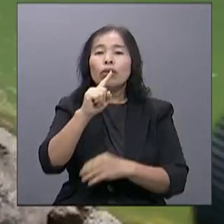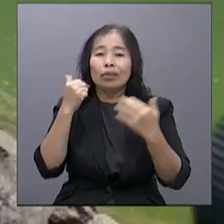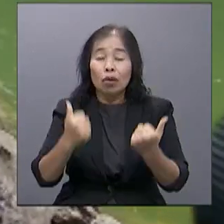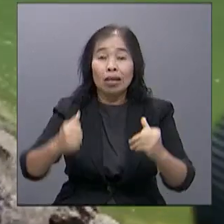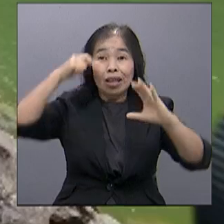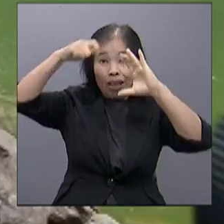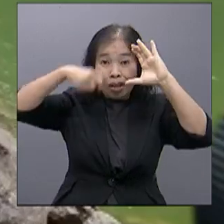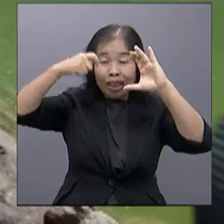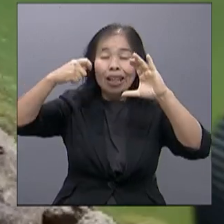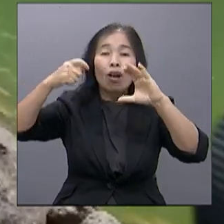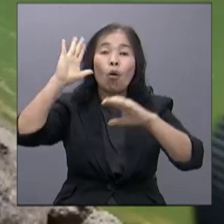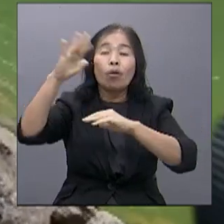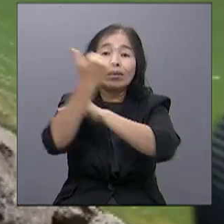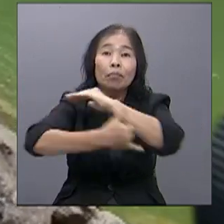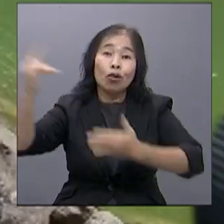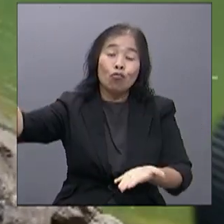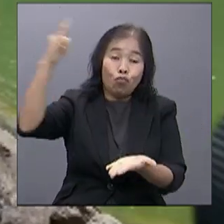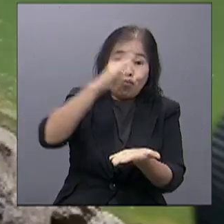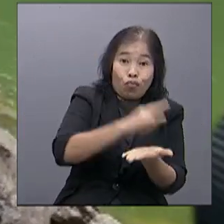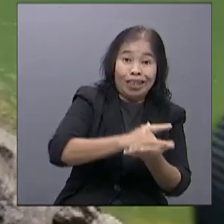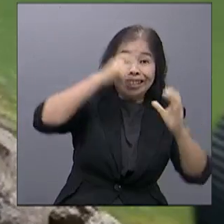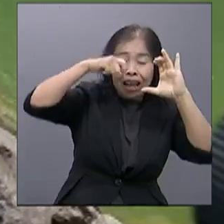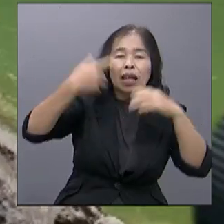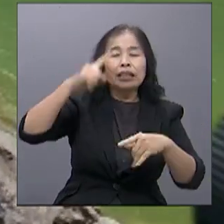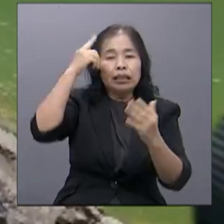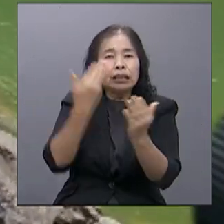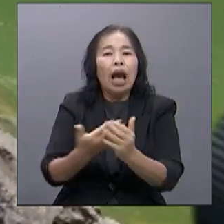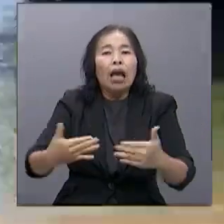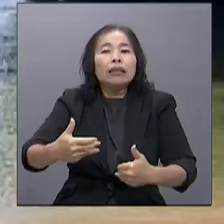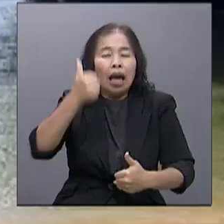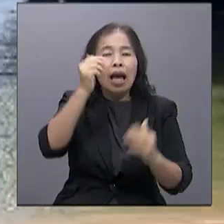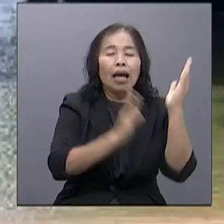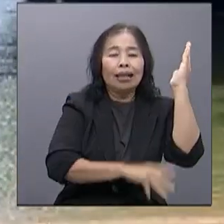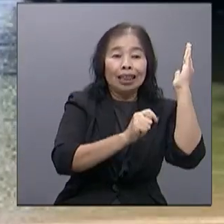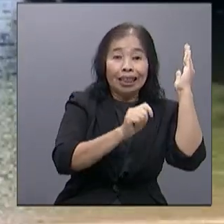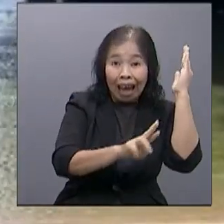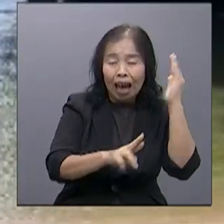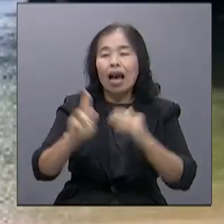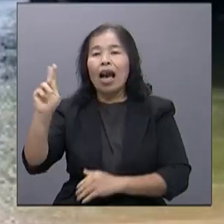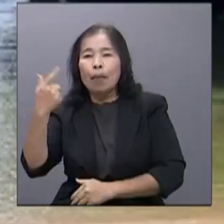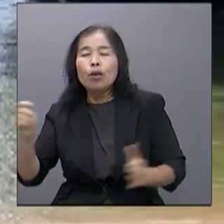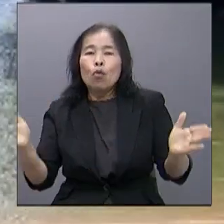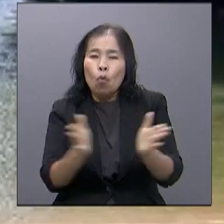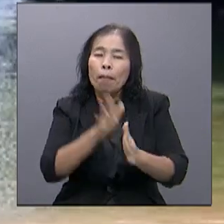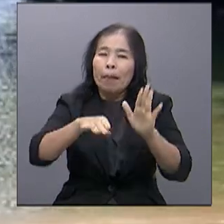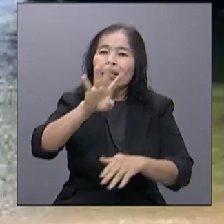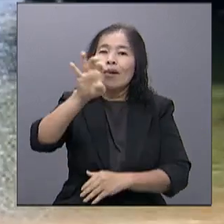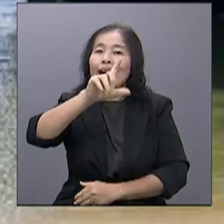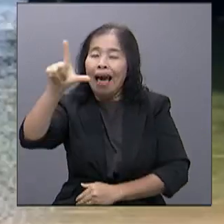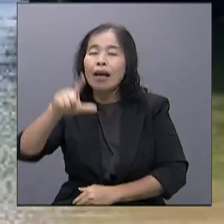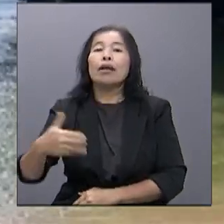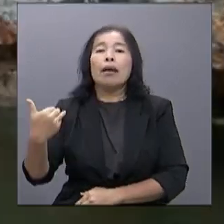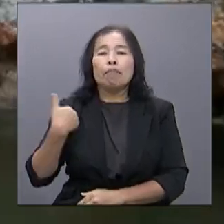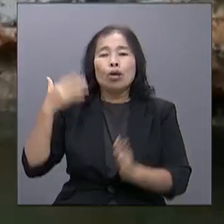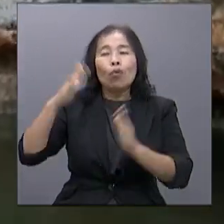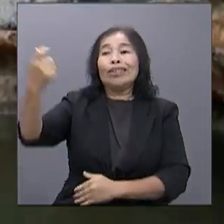ถ่ายทำคาดว่าจะส่งผลให้เงินสะพัดทั้งจังหวัดตรังและกระบี่ประมาณ 400ล้านบาทจะมีการจ้างงานในการสร้างฉาก